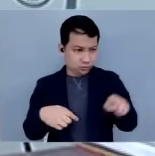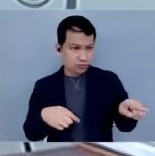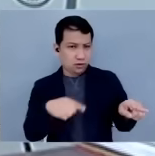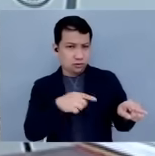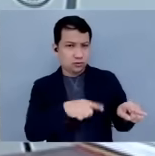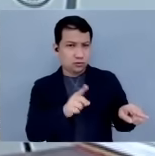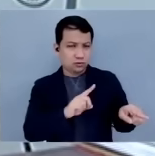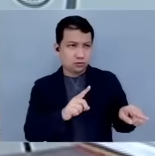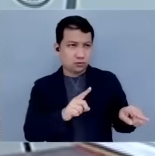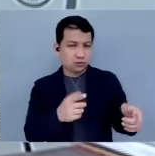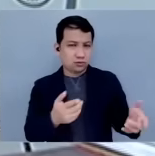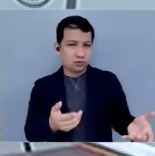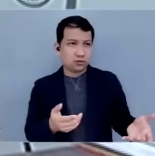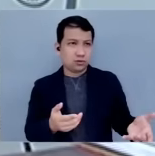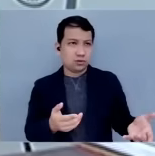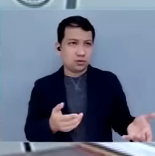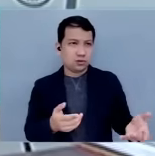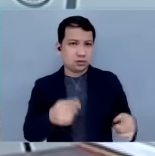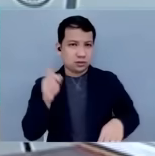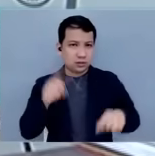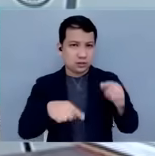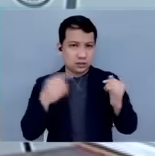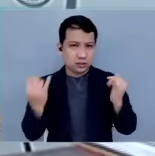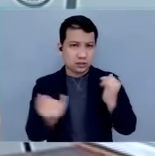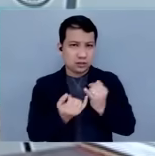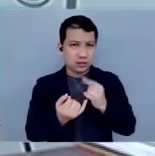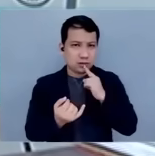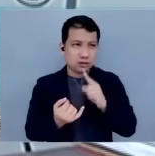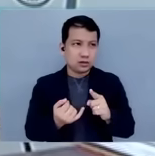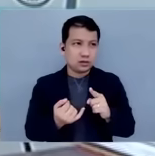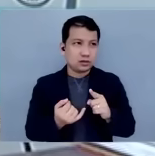is, hindi na-identified ng suspect na yung